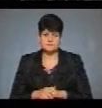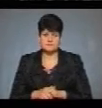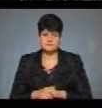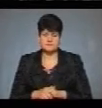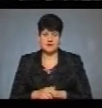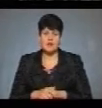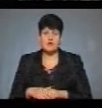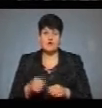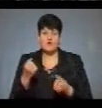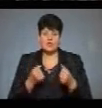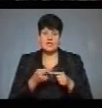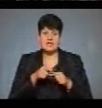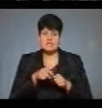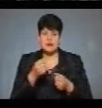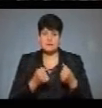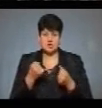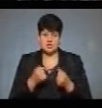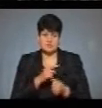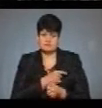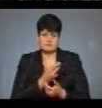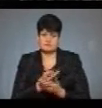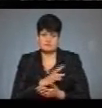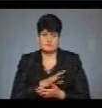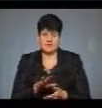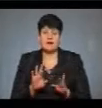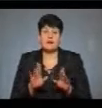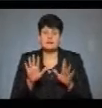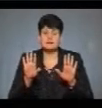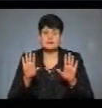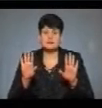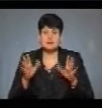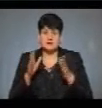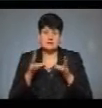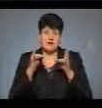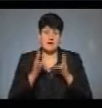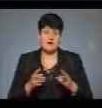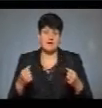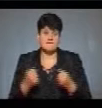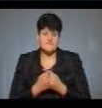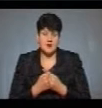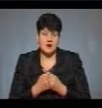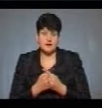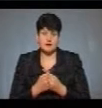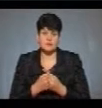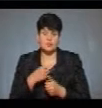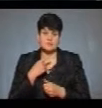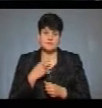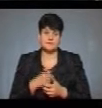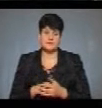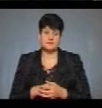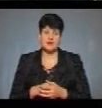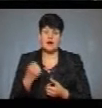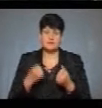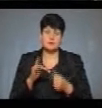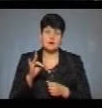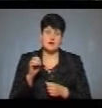Корицький. Водія цієї машини не госпіталізовували. Як трапилася аварія, розповів речник Нацполіції області Сергій Крета.